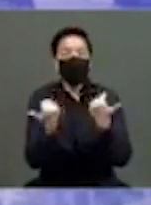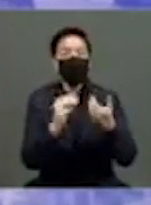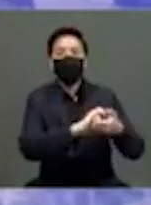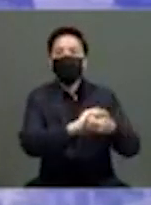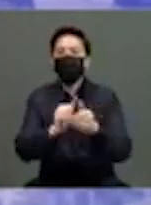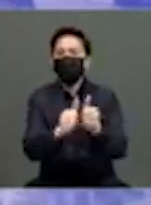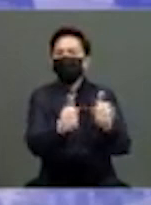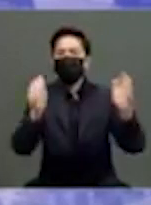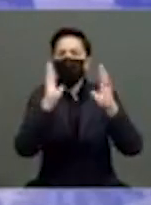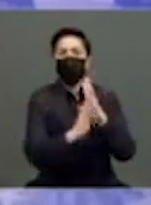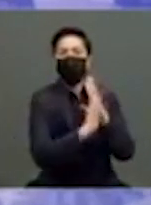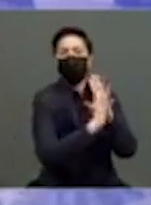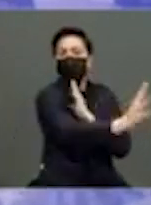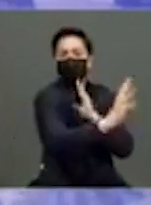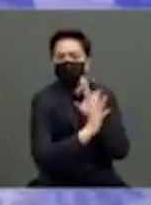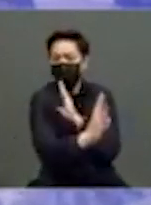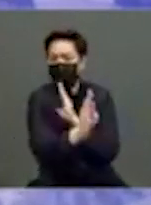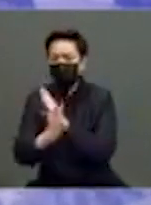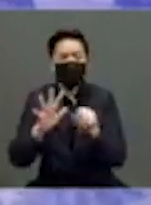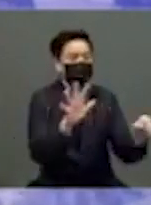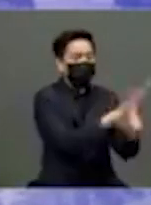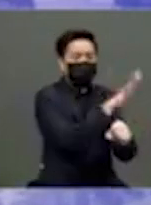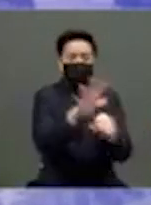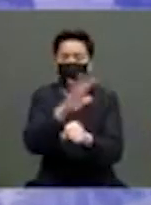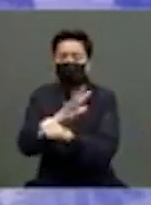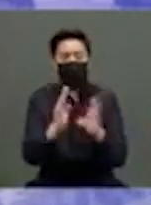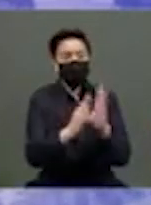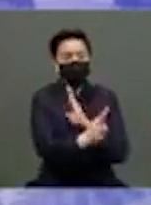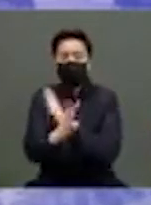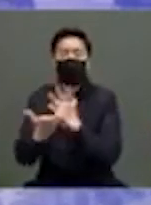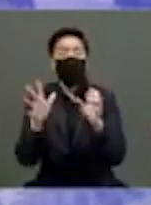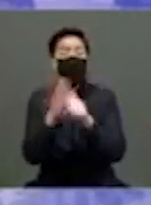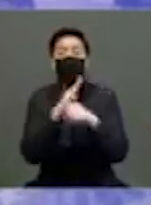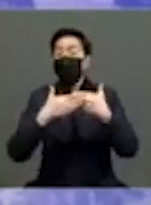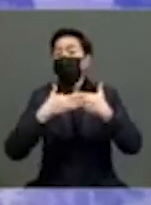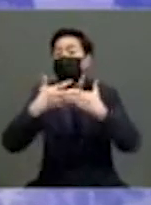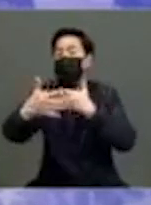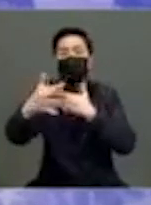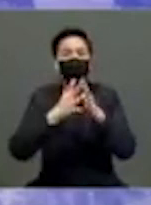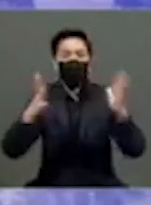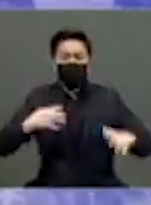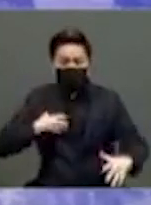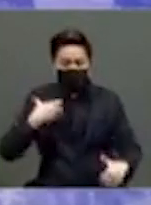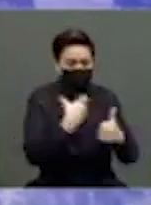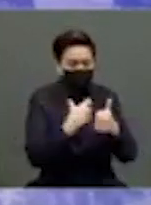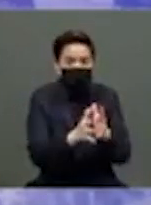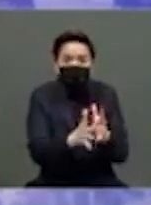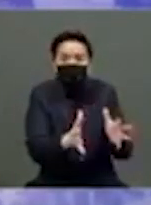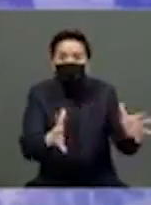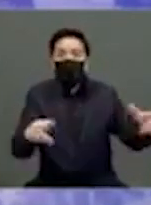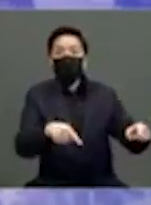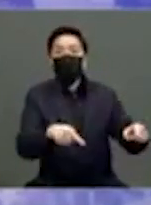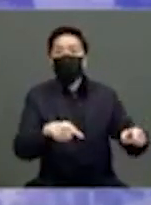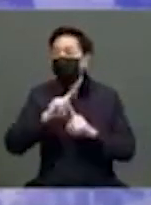ร่วมมือเป็นอย่างดีคิวจองเต็มทั้งหมดนะครับแล้วก็ล้นกว่าที่จะมีการ